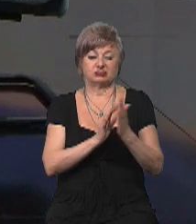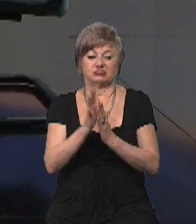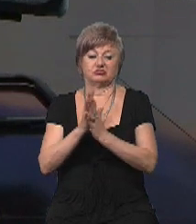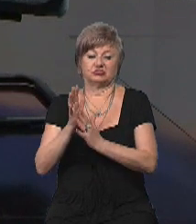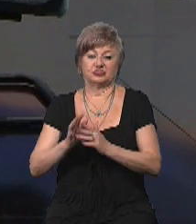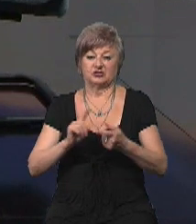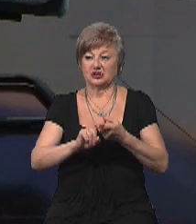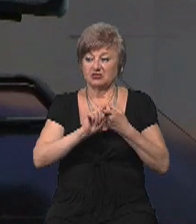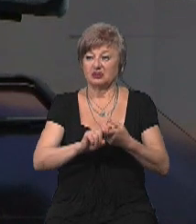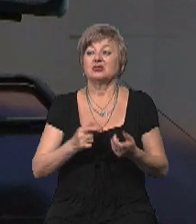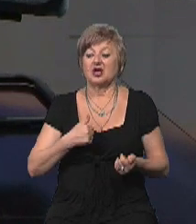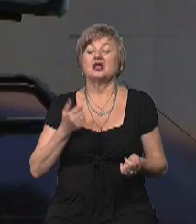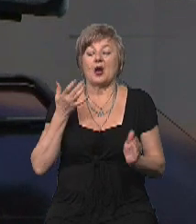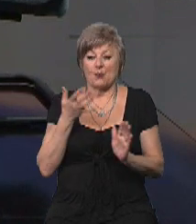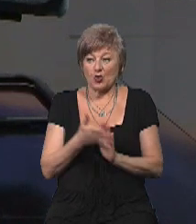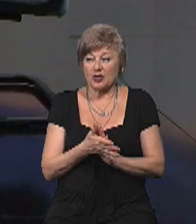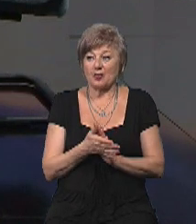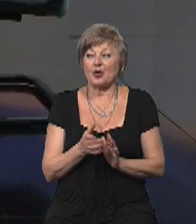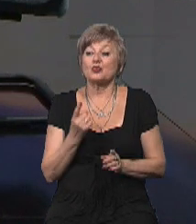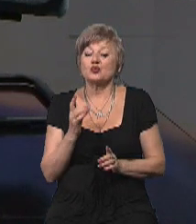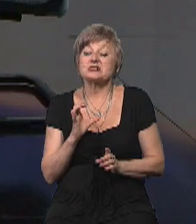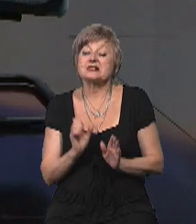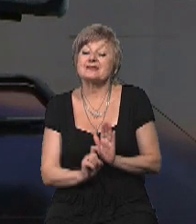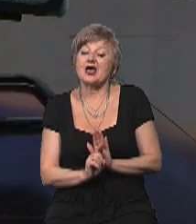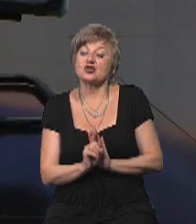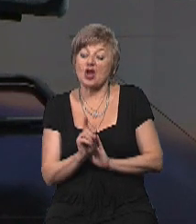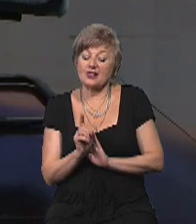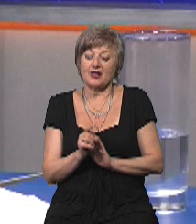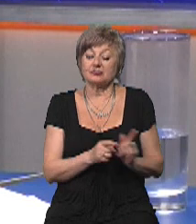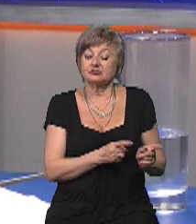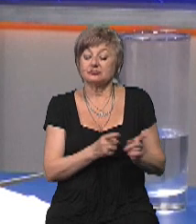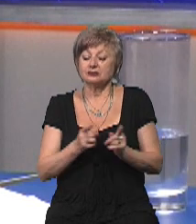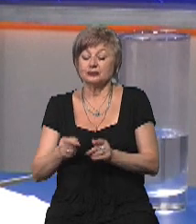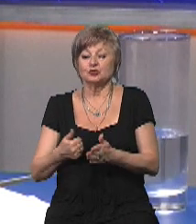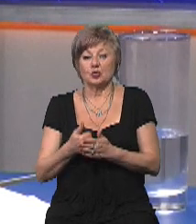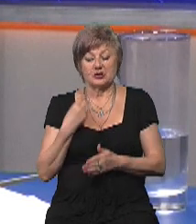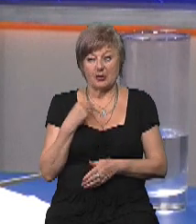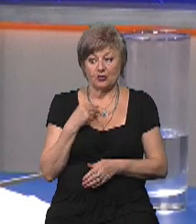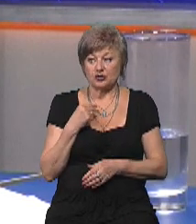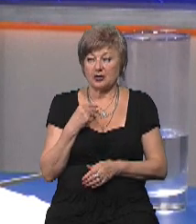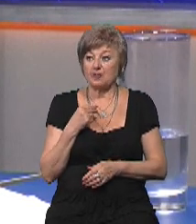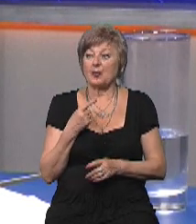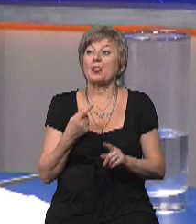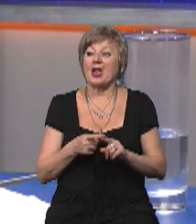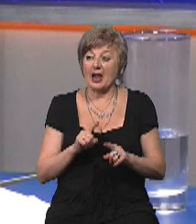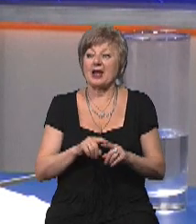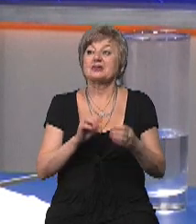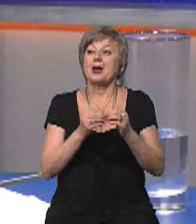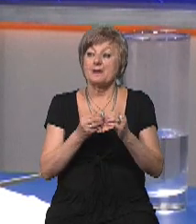в Запоріжжі. Нас... Я понимаю, я все-таки начал сначала, поэтому я до Запорожья дойду, поверьте мне. Эта